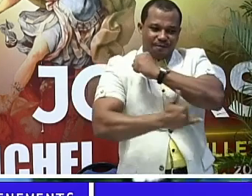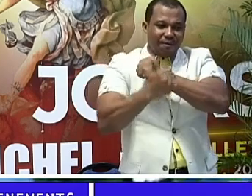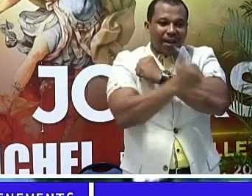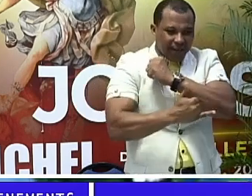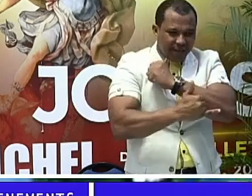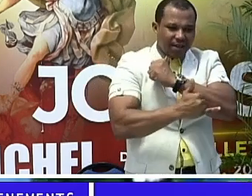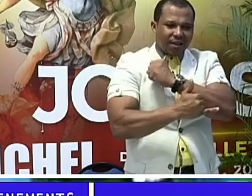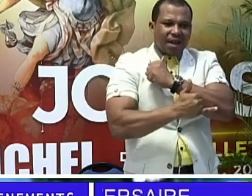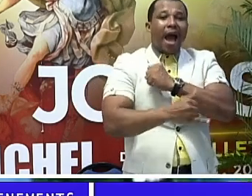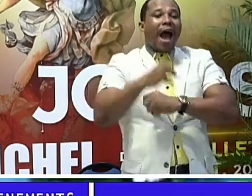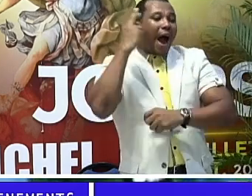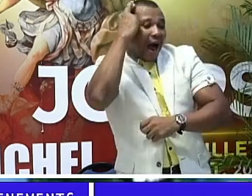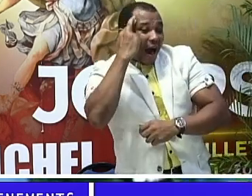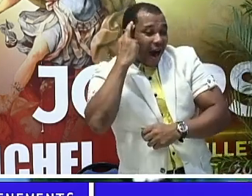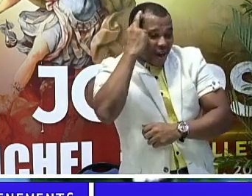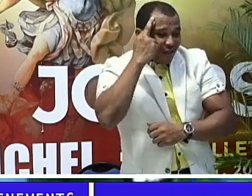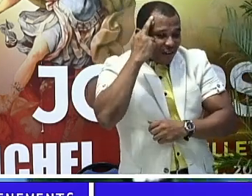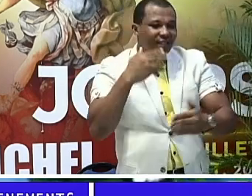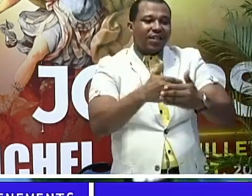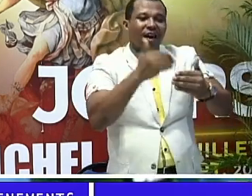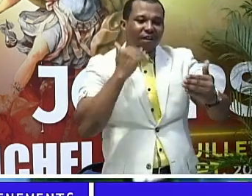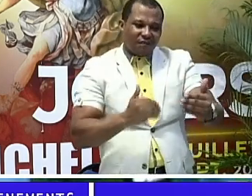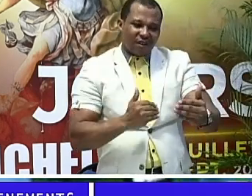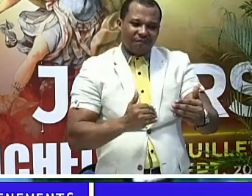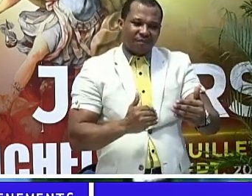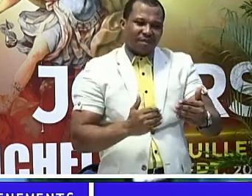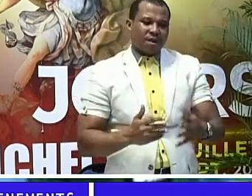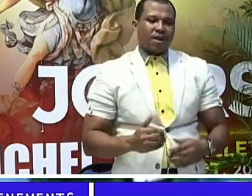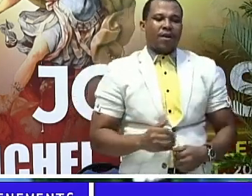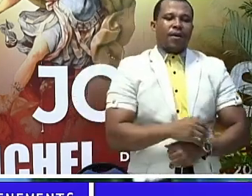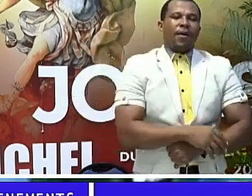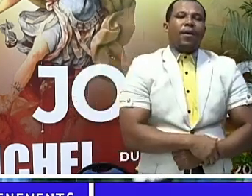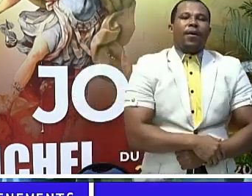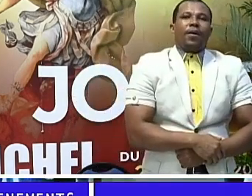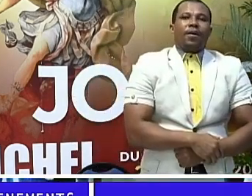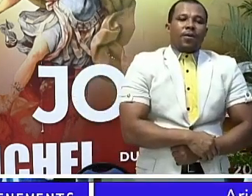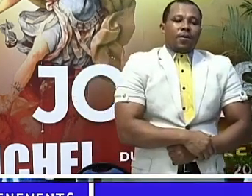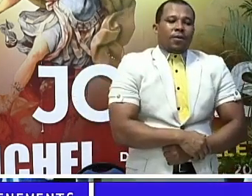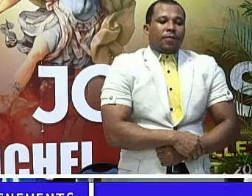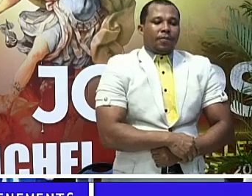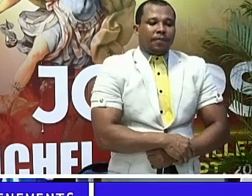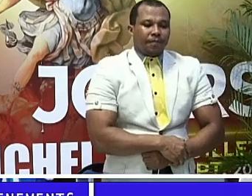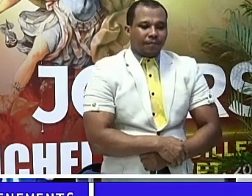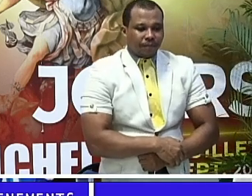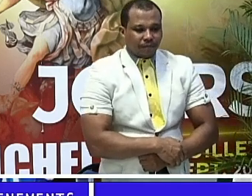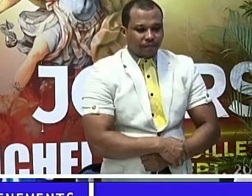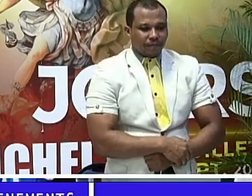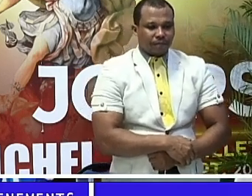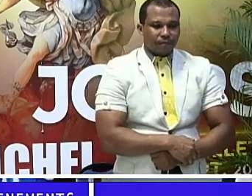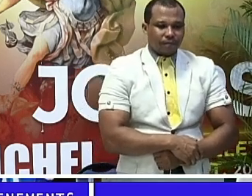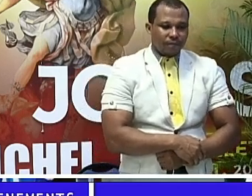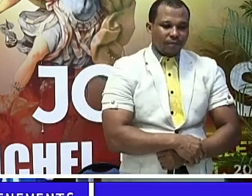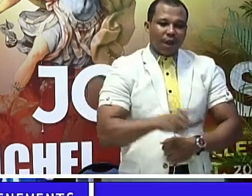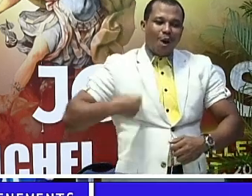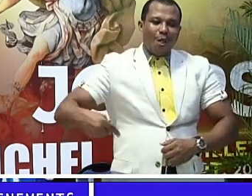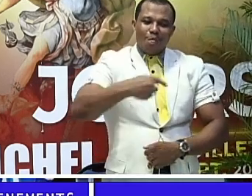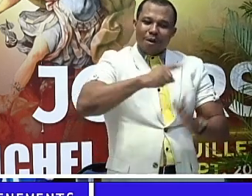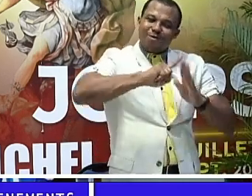yo l'aide, yo prend haïtien mal vraiment que ce mieux. C'est dans le contexte ça nous